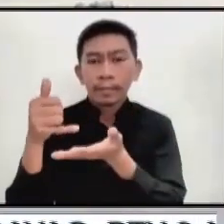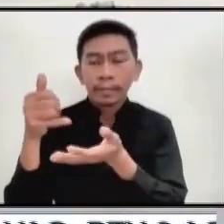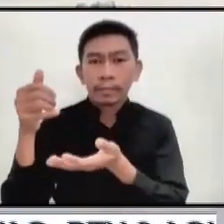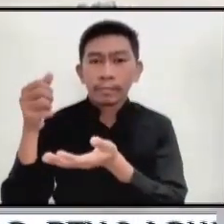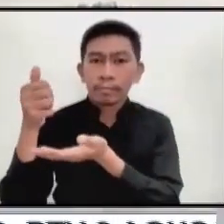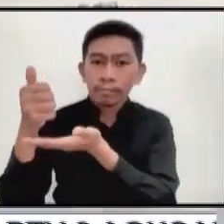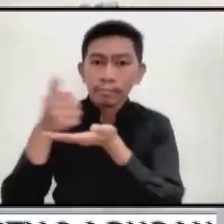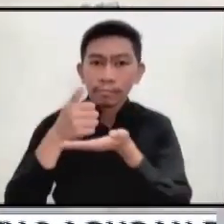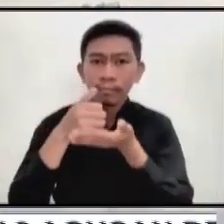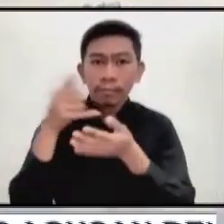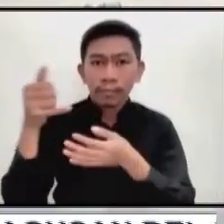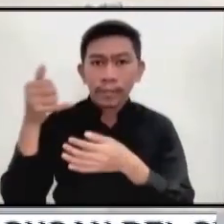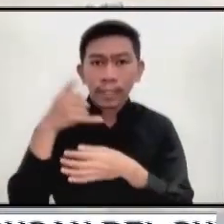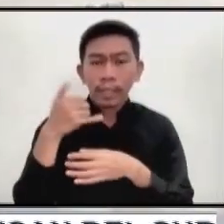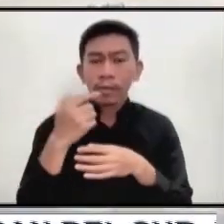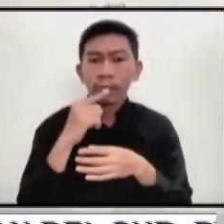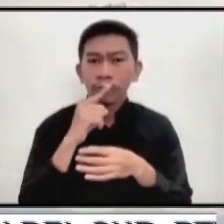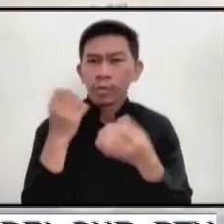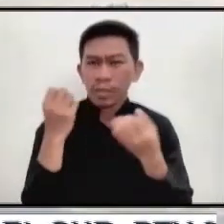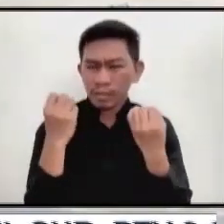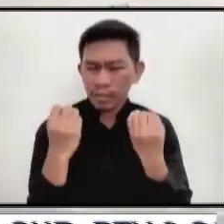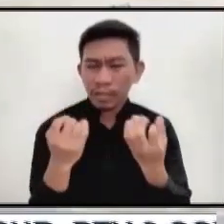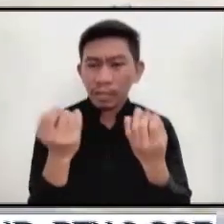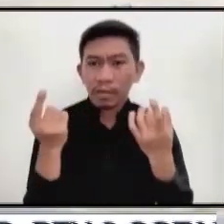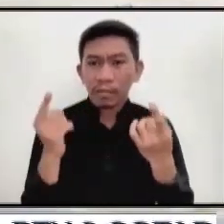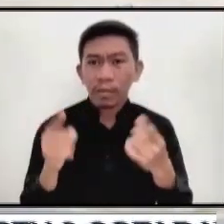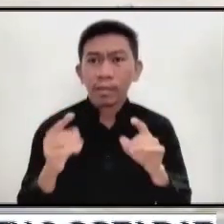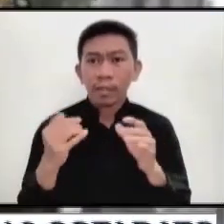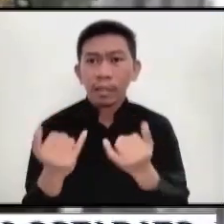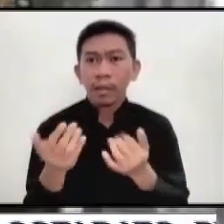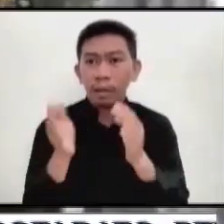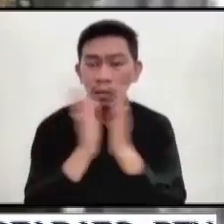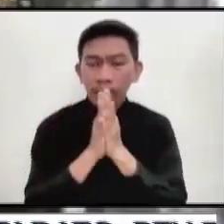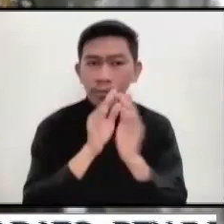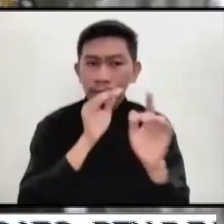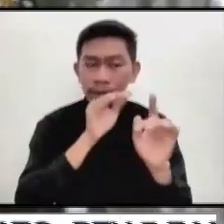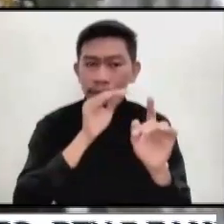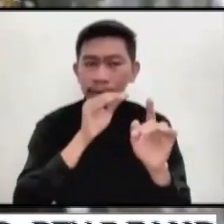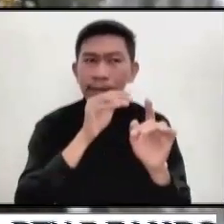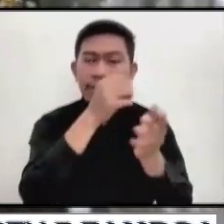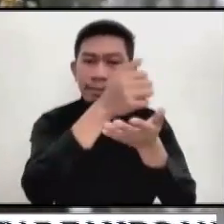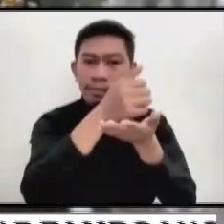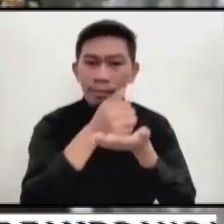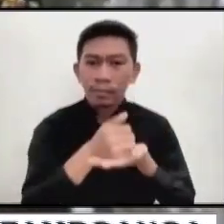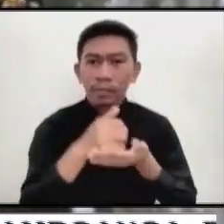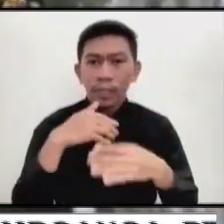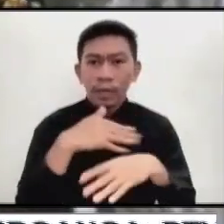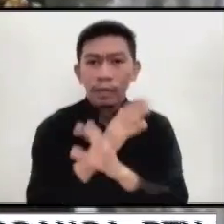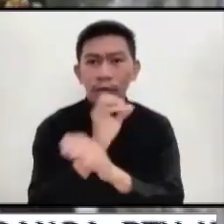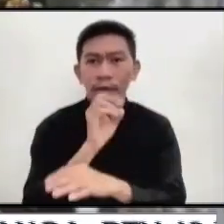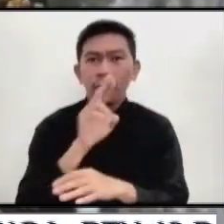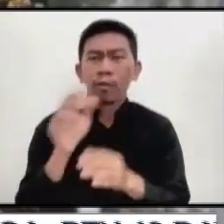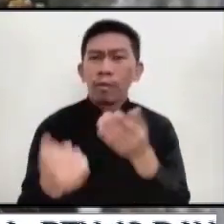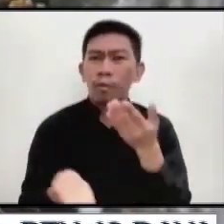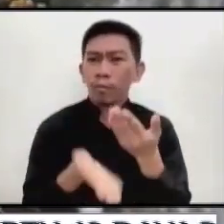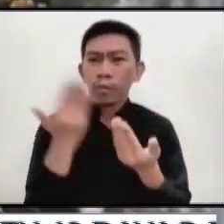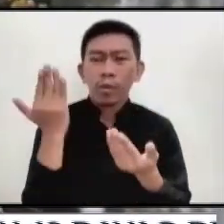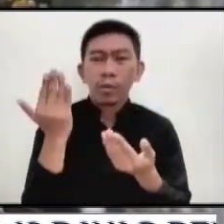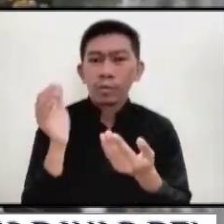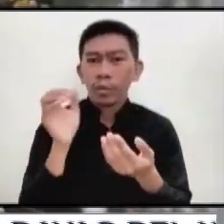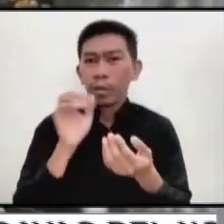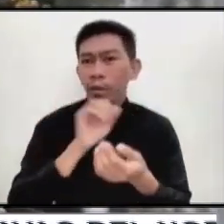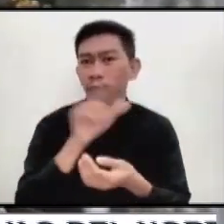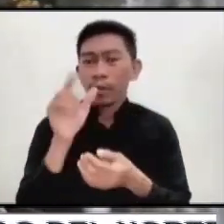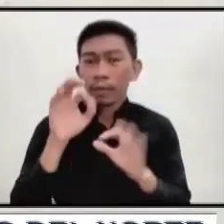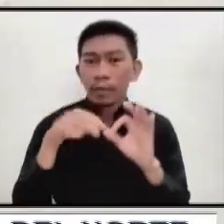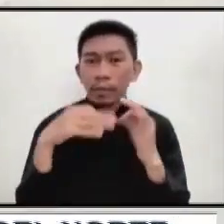humihingi po kami talaga ng tulong din dito sa lalawigan ng Davao Oriental because almost everybody, almost all families are affected